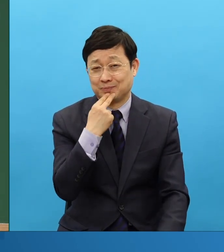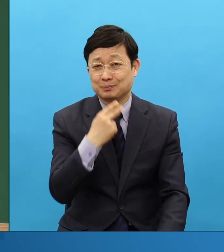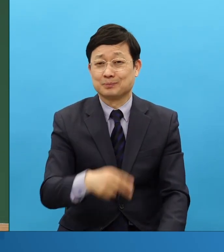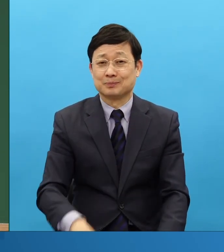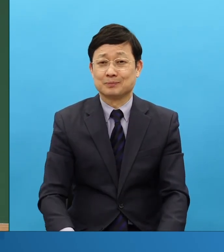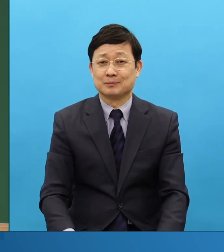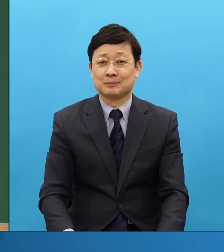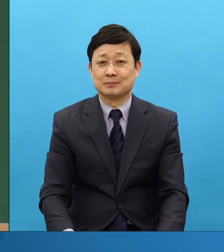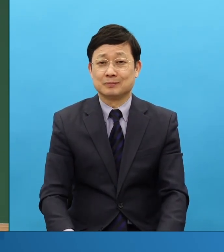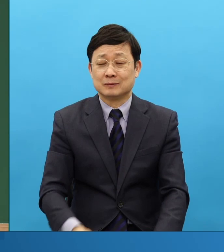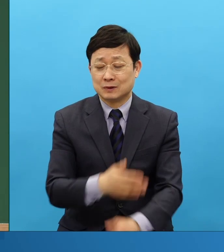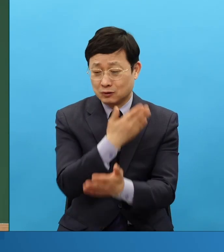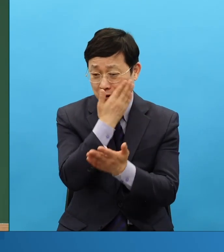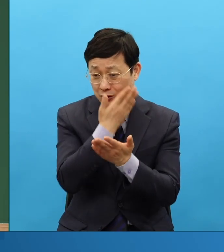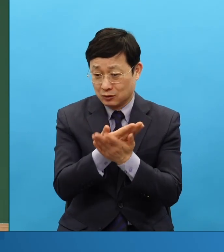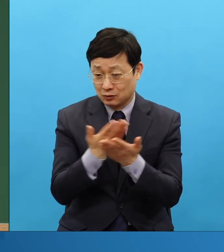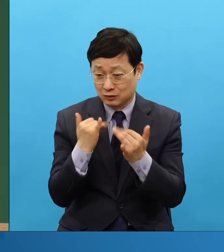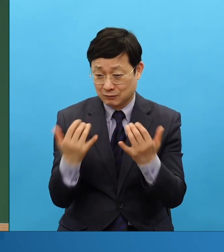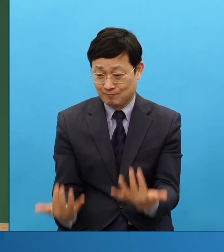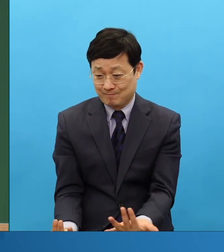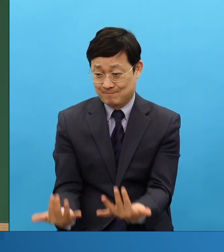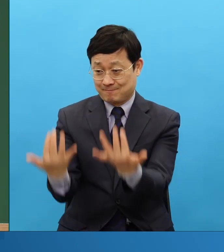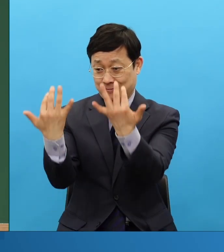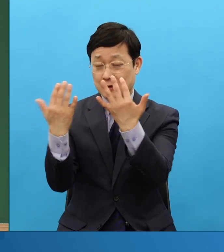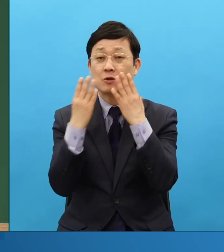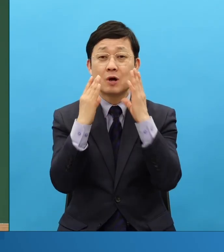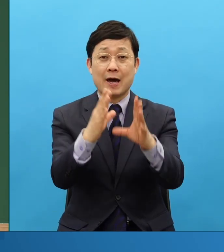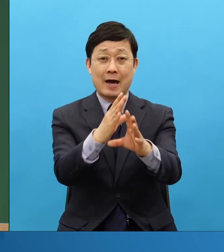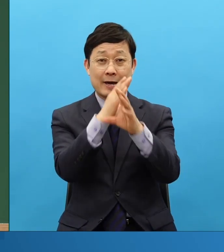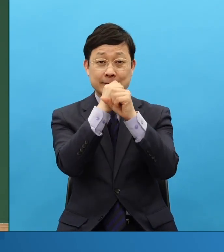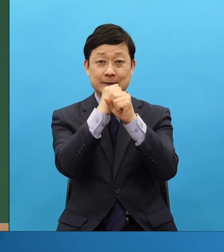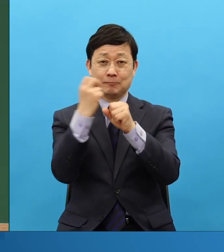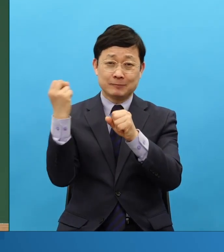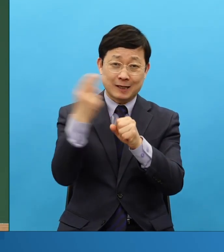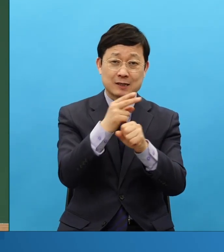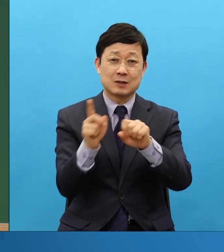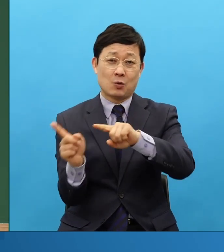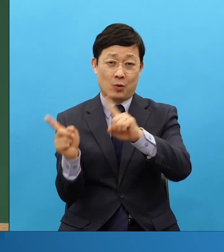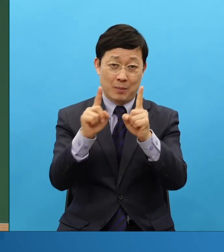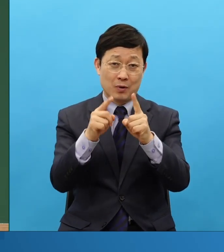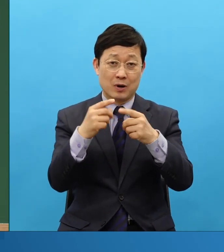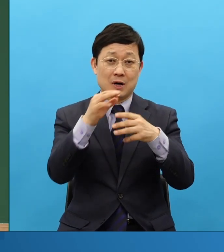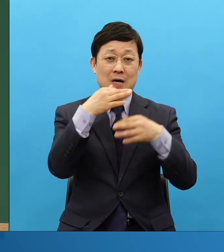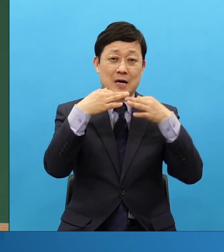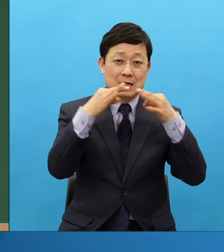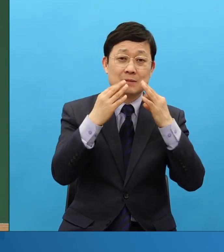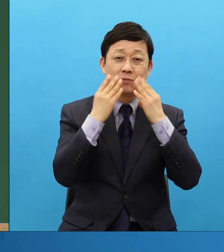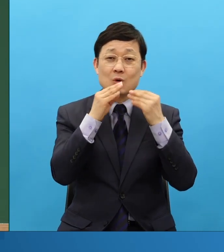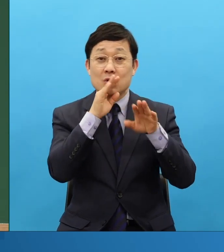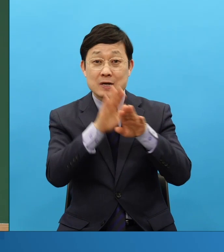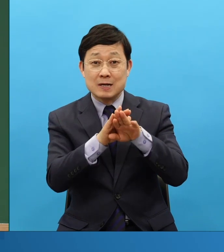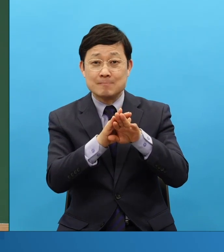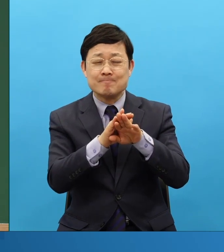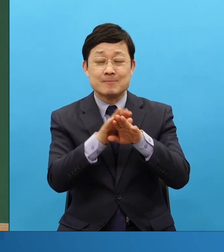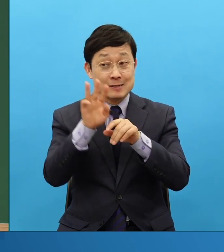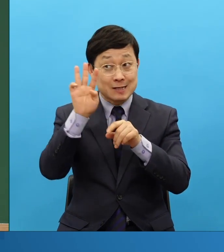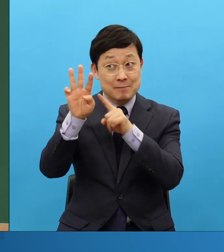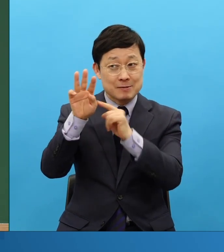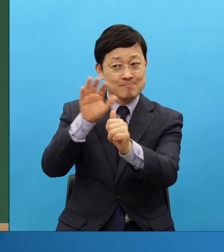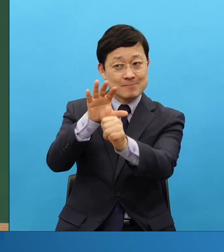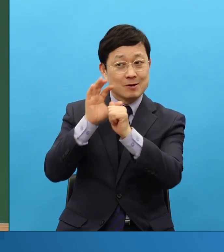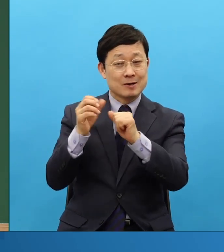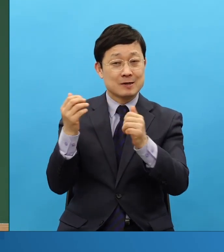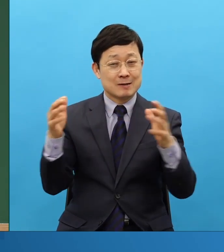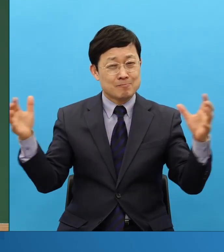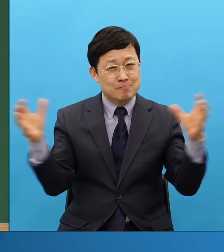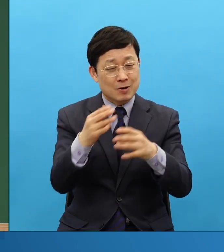is that? 우리 중재들이 so 나서요. 핵심 시대 열고 여러분 교회 검토일 시대 열어서 렘넌트들 기도 응답 받도록 해서 내보내야